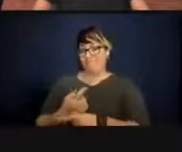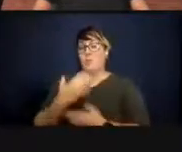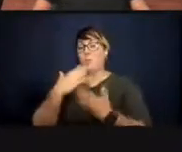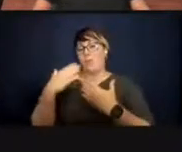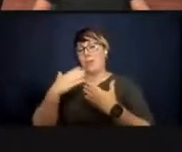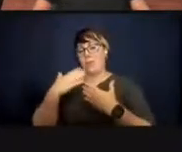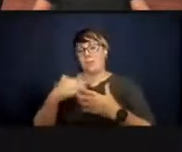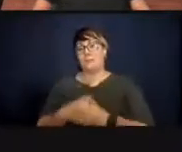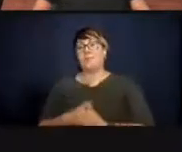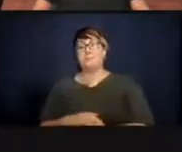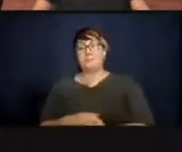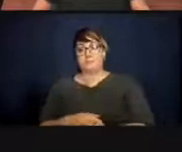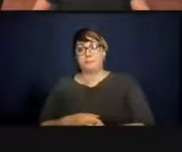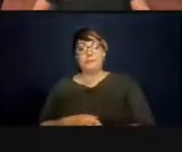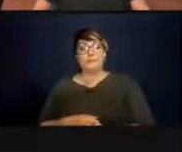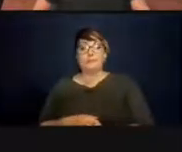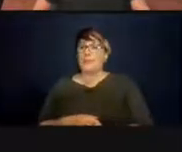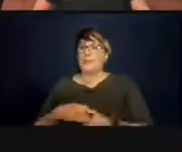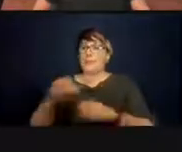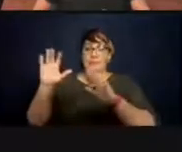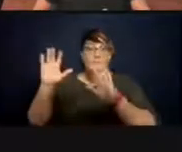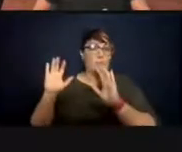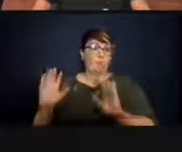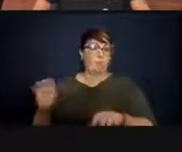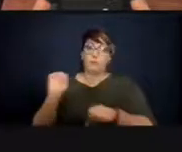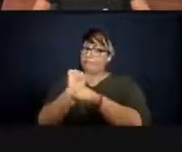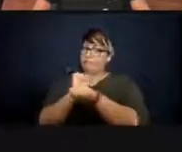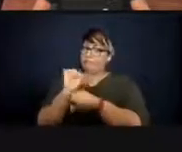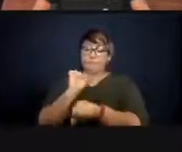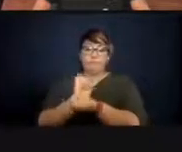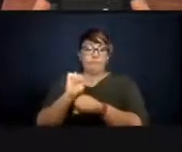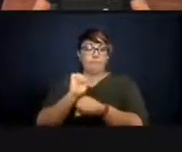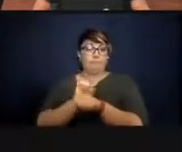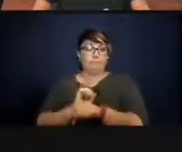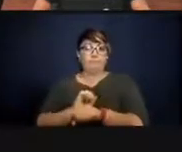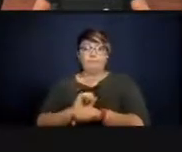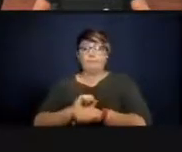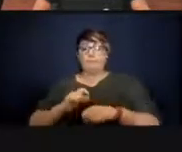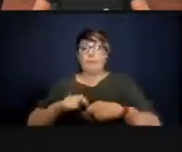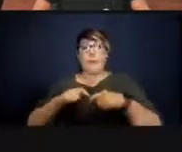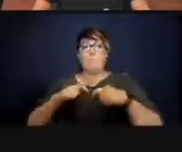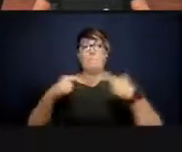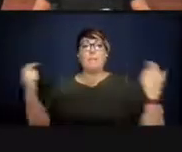Kwa hivyo asante sana kwa kazi nzuri ambayo mnafanya.